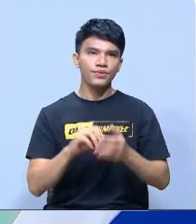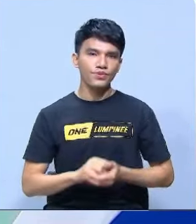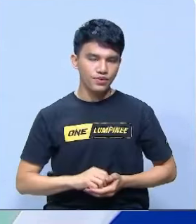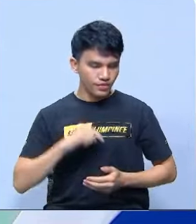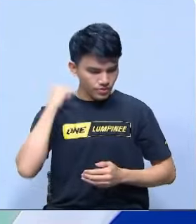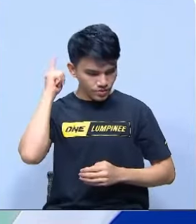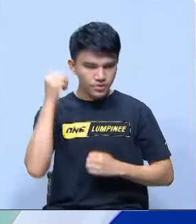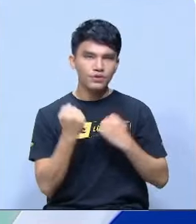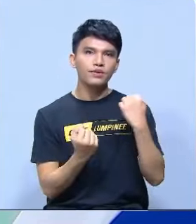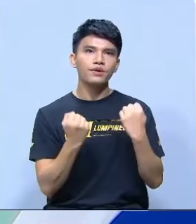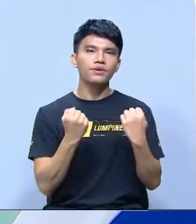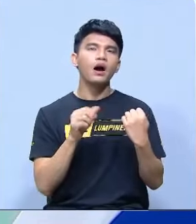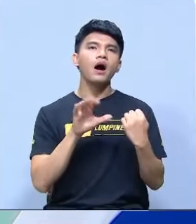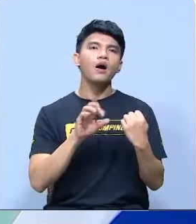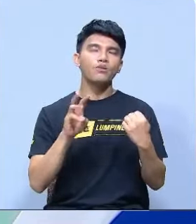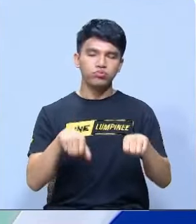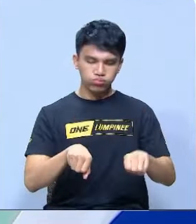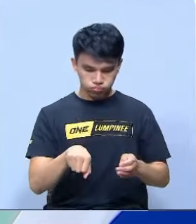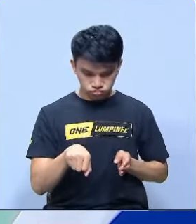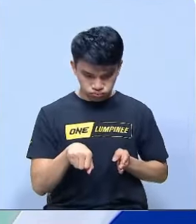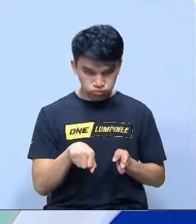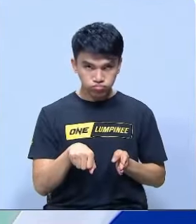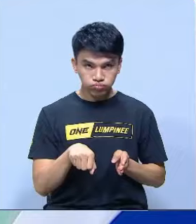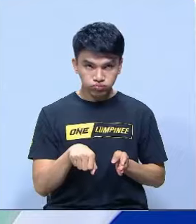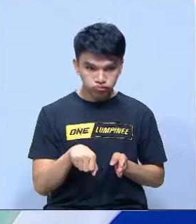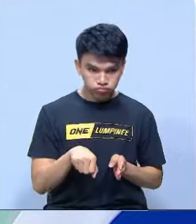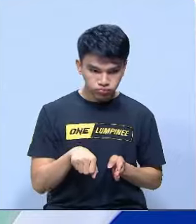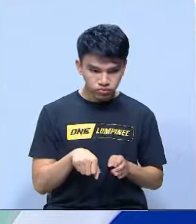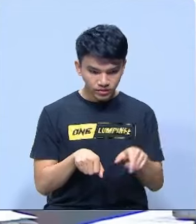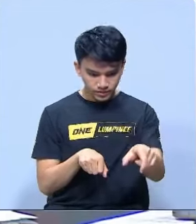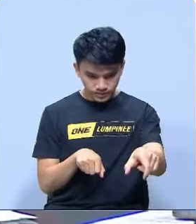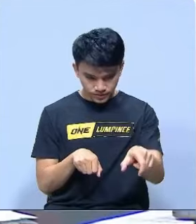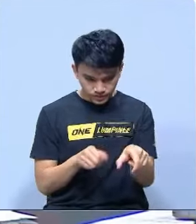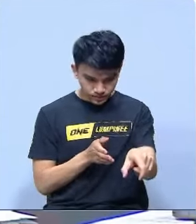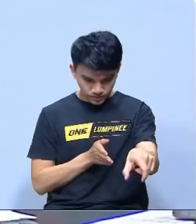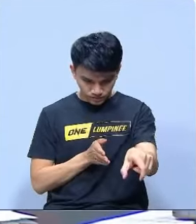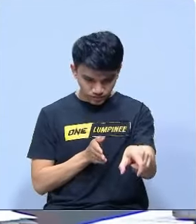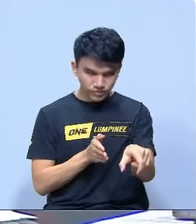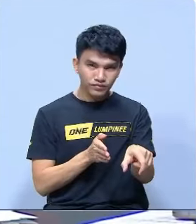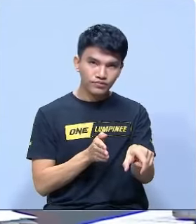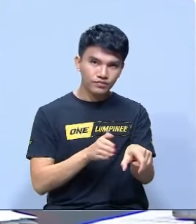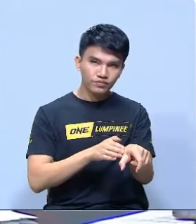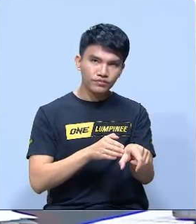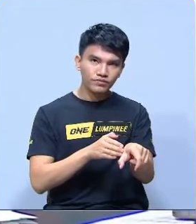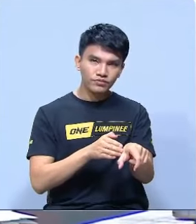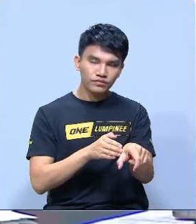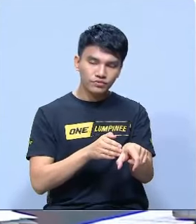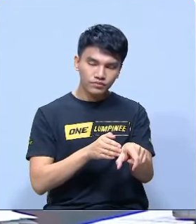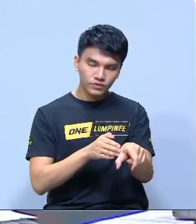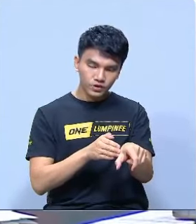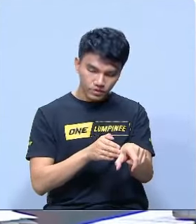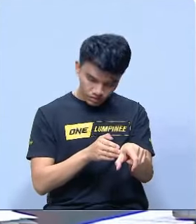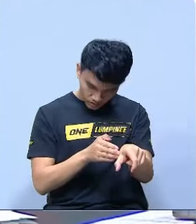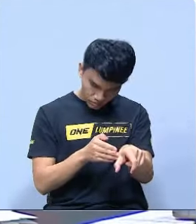56ปีเนี่ยขี่รถจักรยานยนต์มาแล้วไปชนตรงขอบสะพานรถจักรยานยนต์เนี่ยยังอยู่บนสะพานแต่ว่าร่างค่ะคุณผู้ช